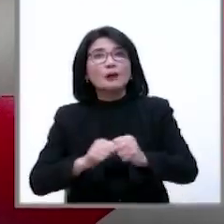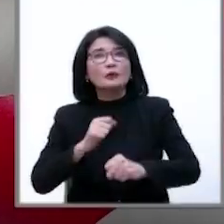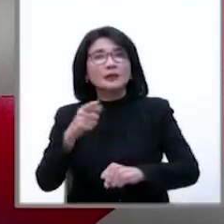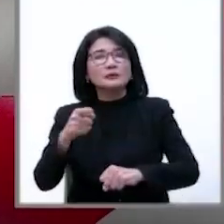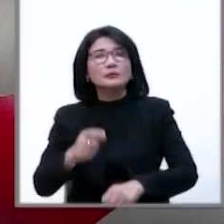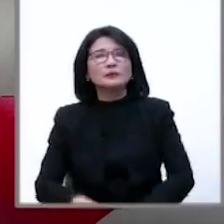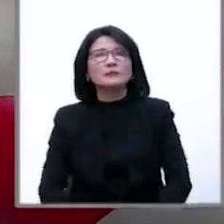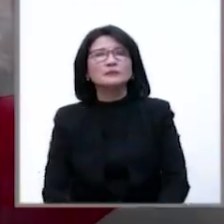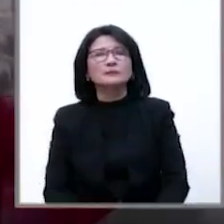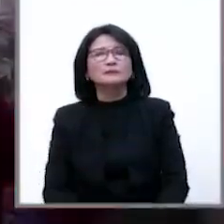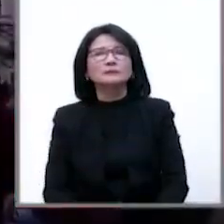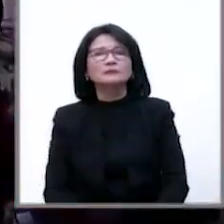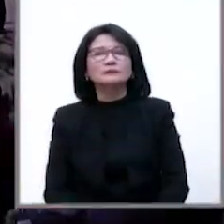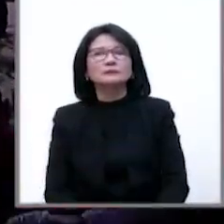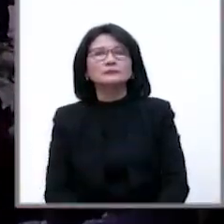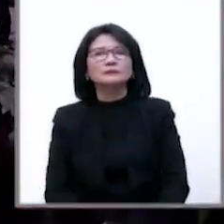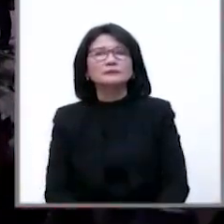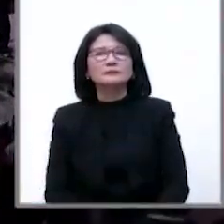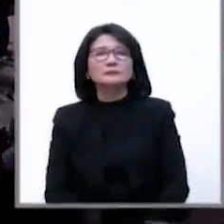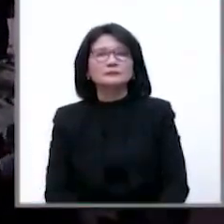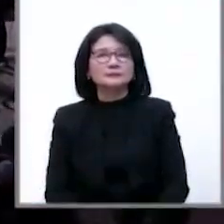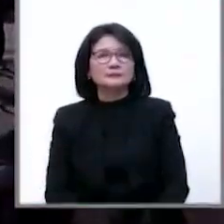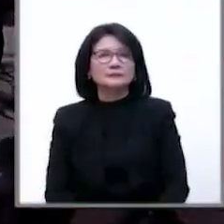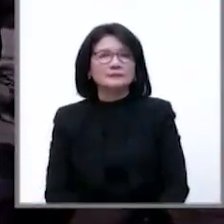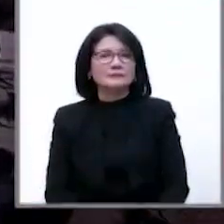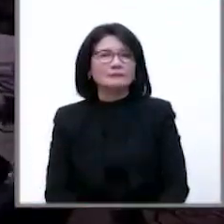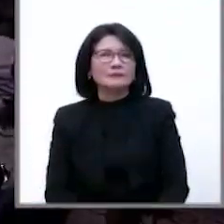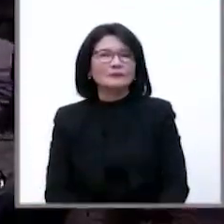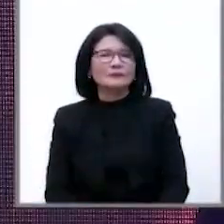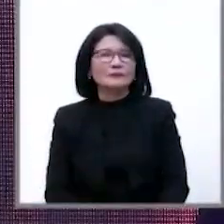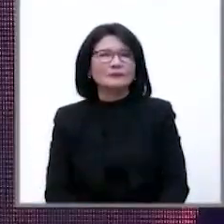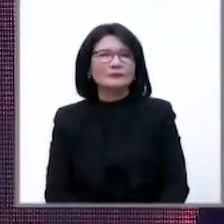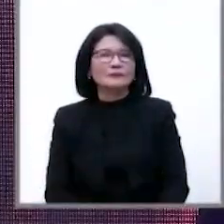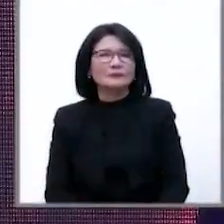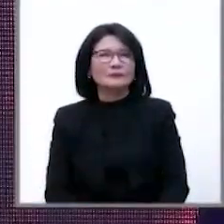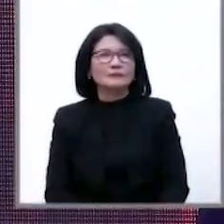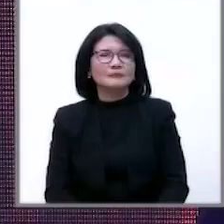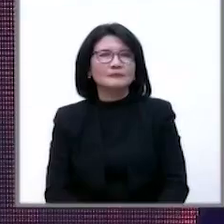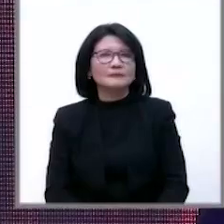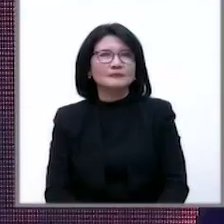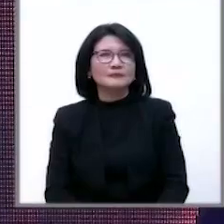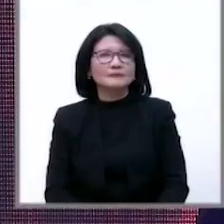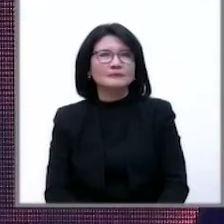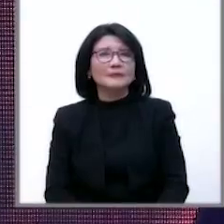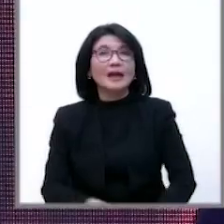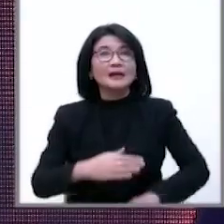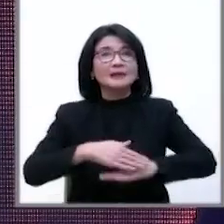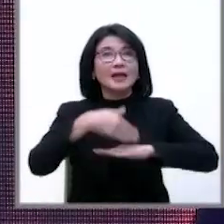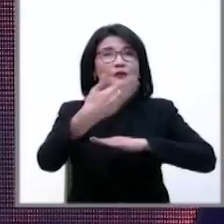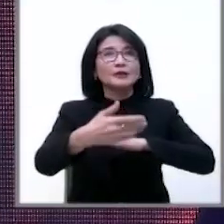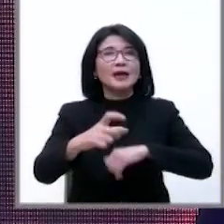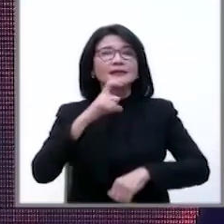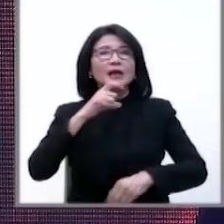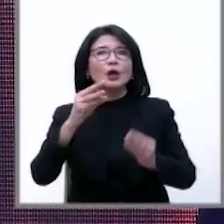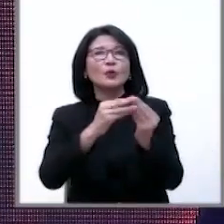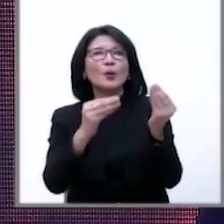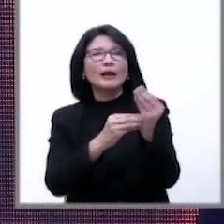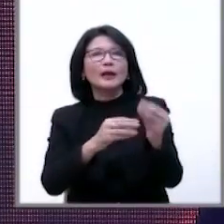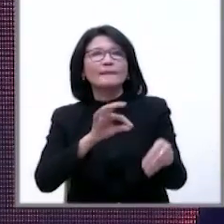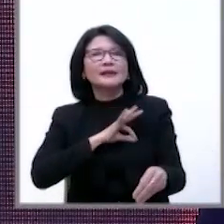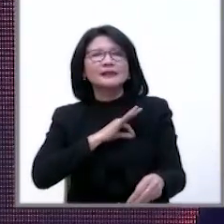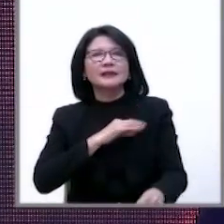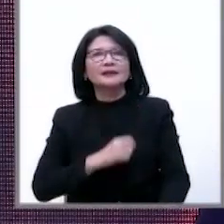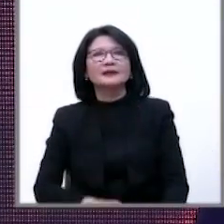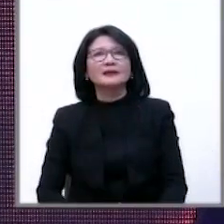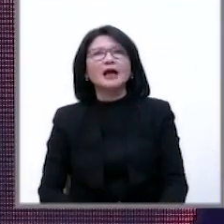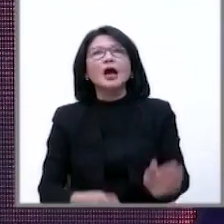itu baik waktunya habis Terima kasih selanjutnya calon wakil presiden nomor